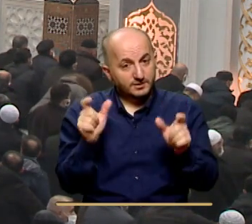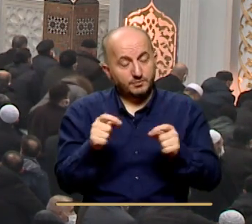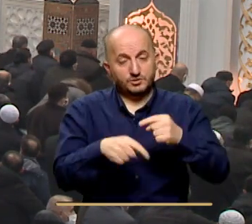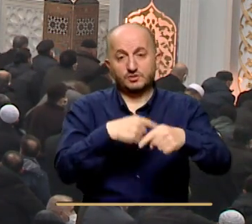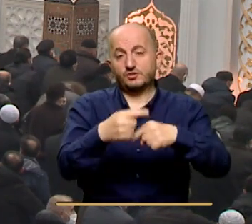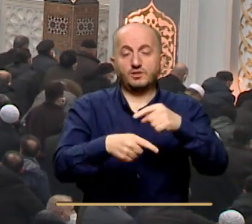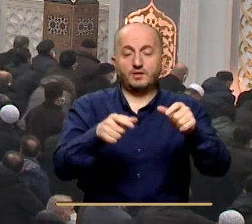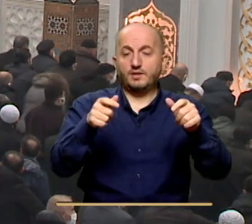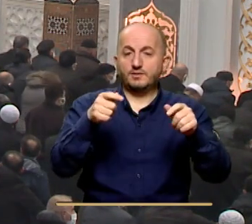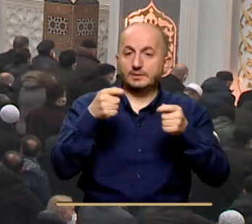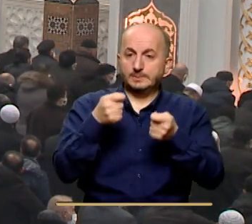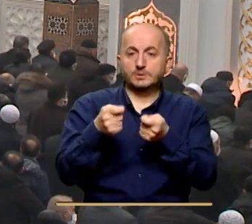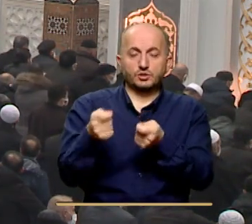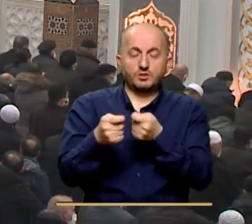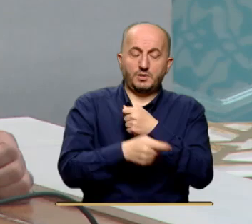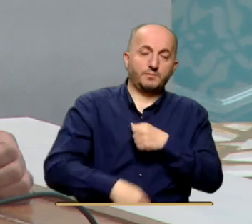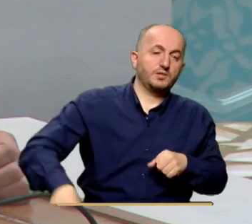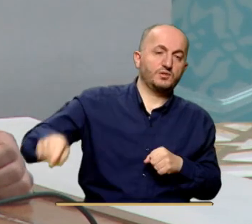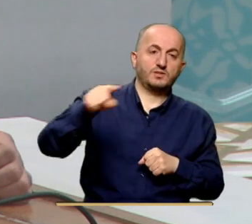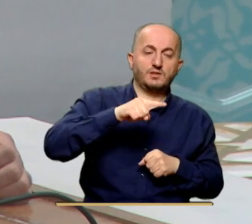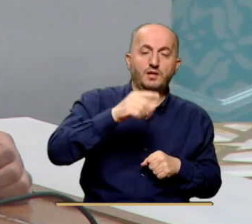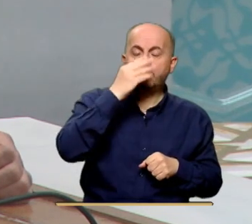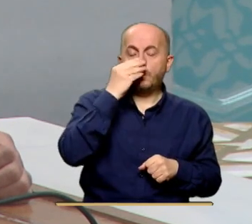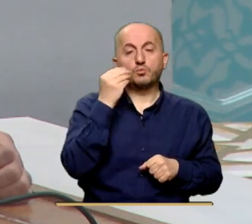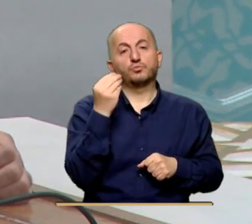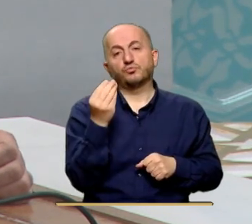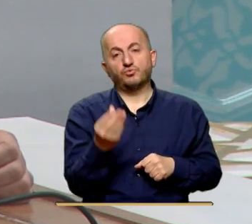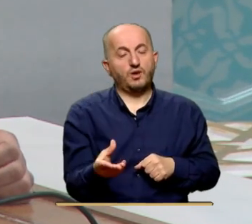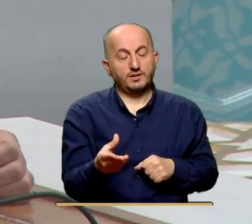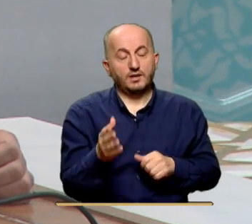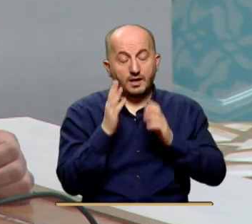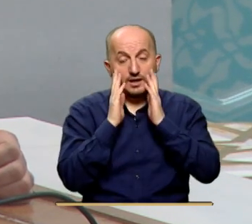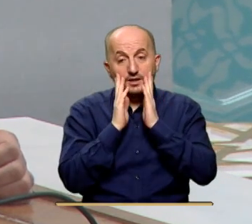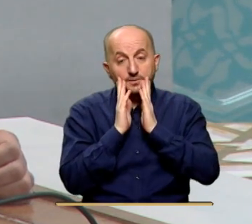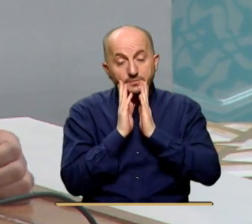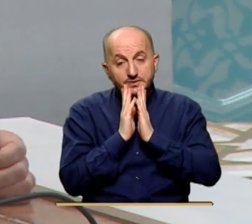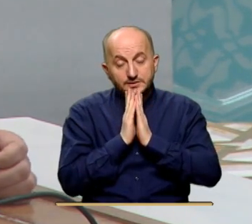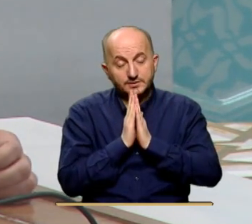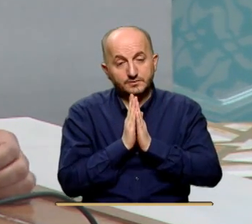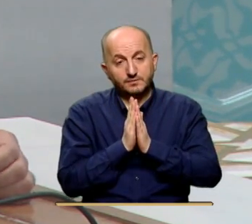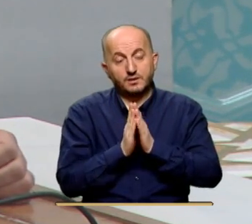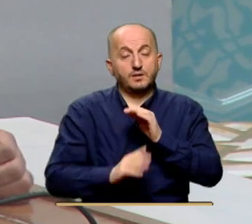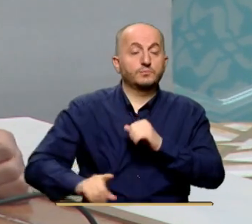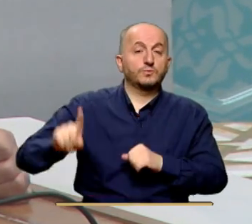nesiller yetiştirmeyi bizlere lütfeyle. Amin.